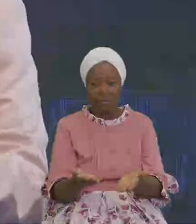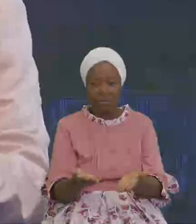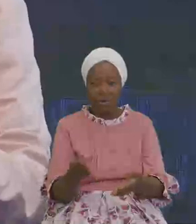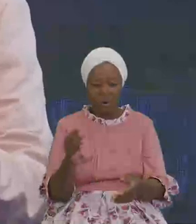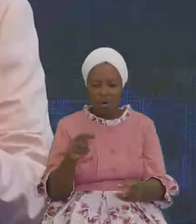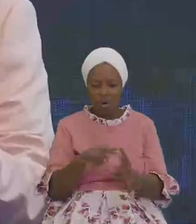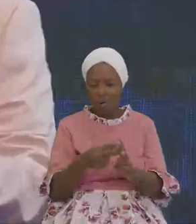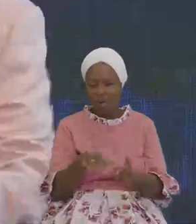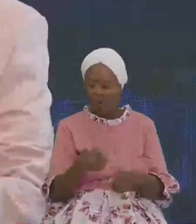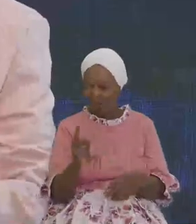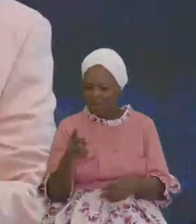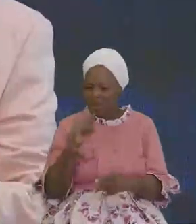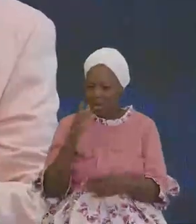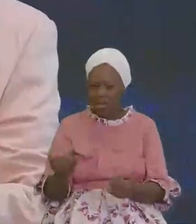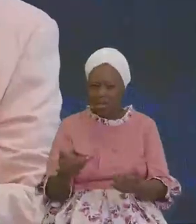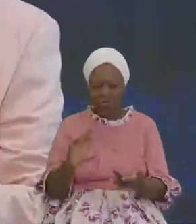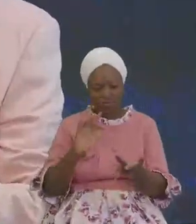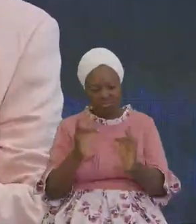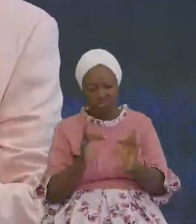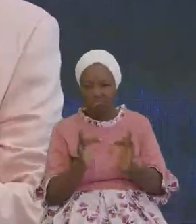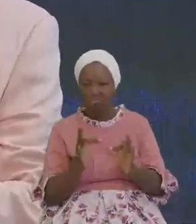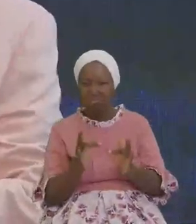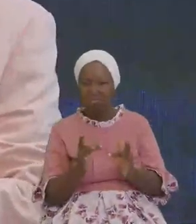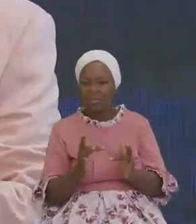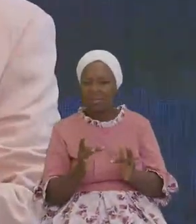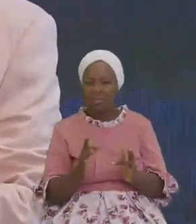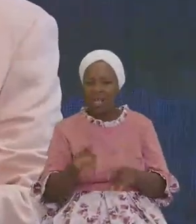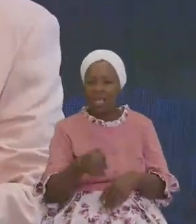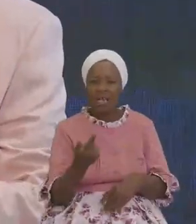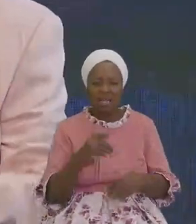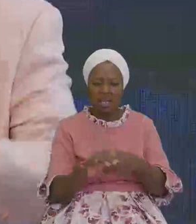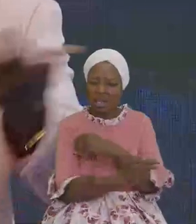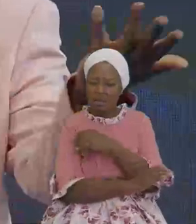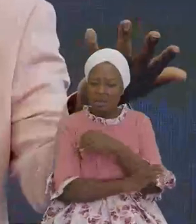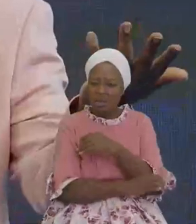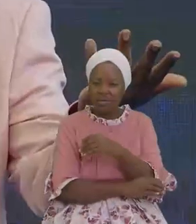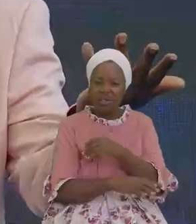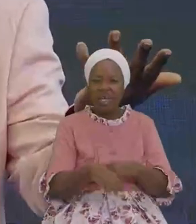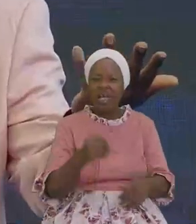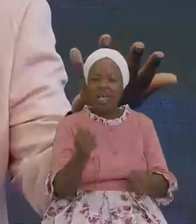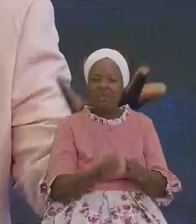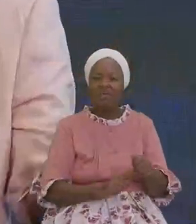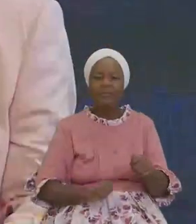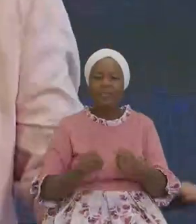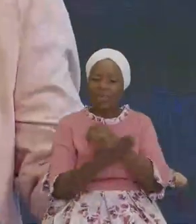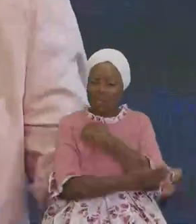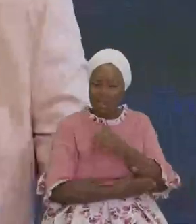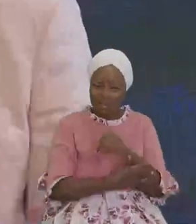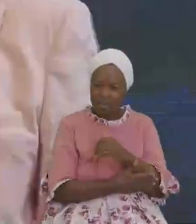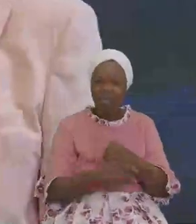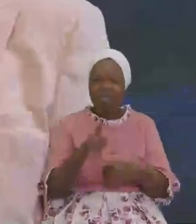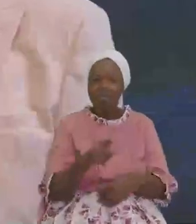ici, ou quelque part là-bas, en ligne, dans n'importe quel